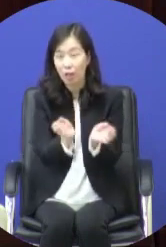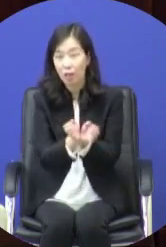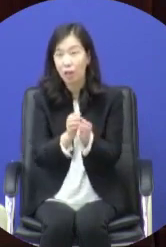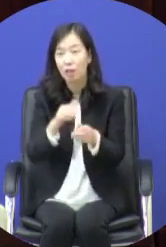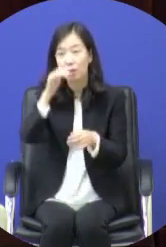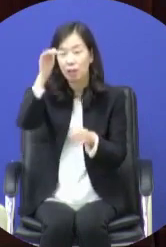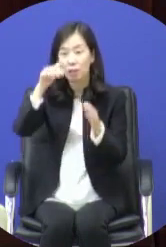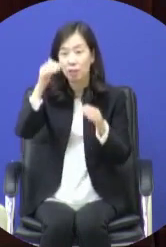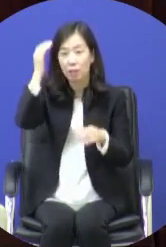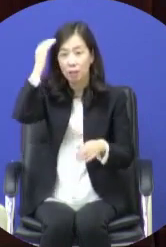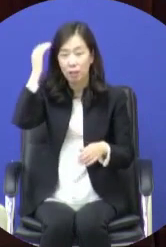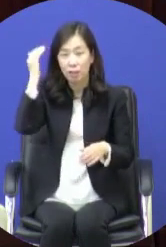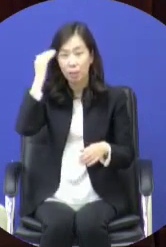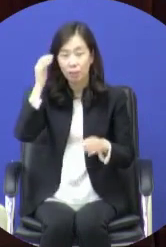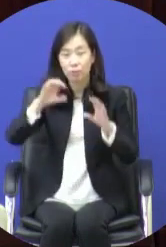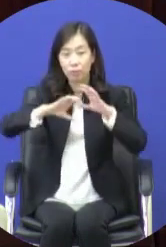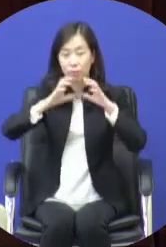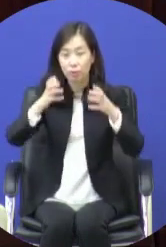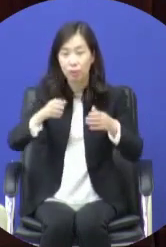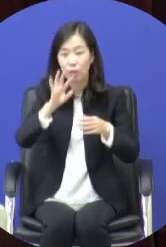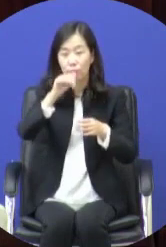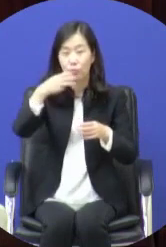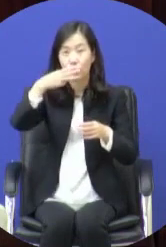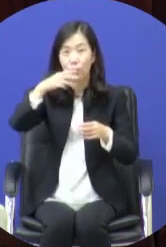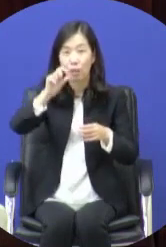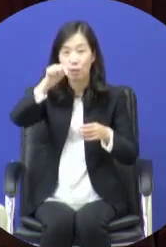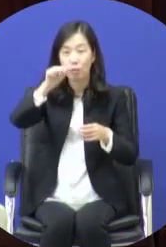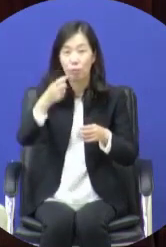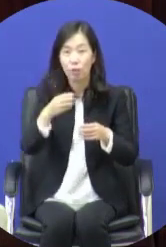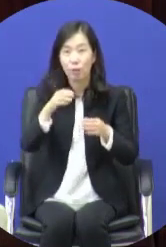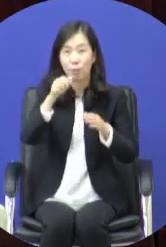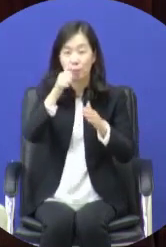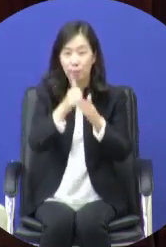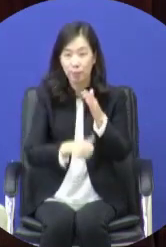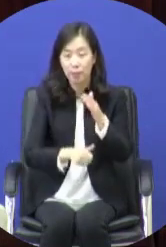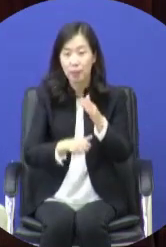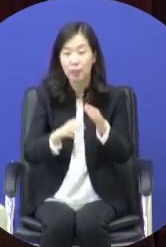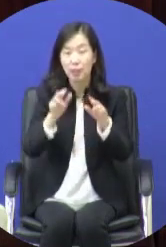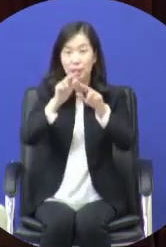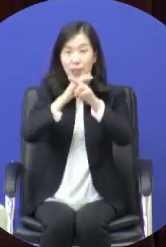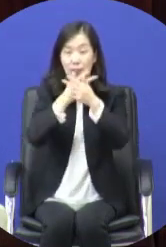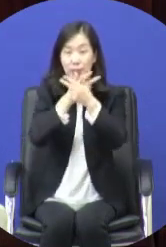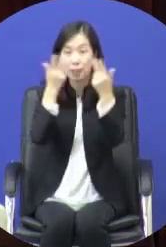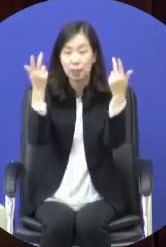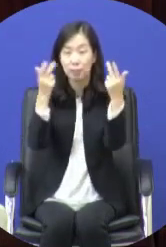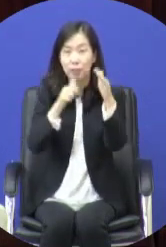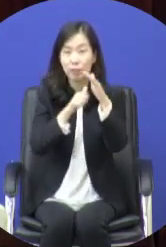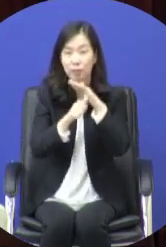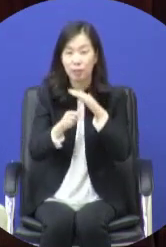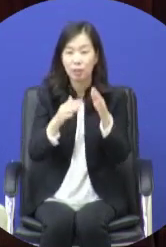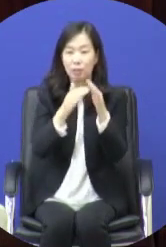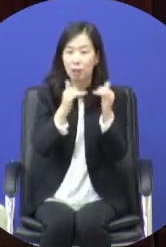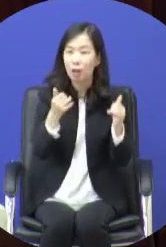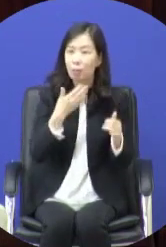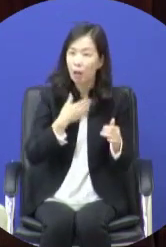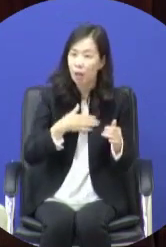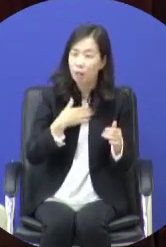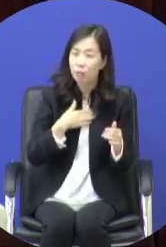대한민국 전체를 블랙홀에 빠뜨렸던 이재명 대표의 사람을 안다는